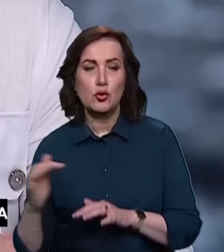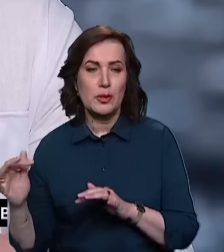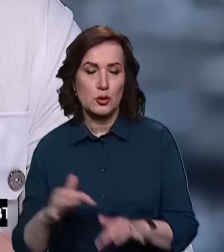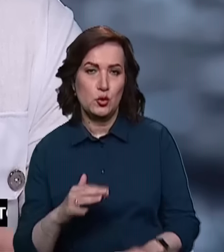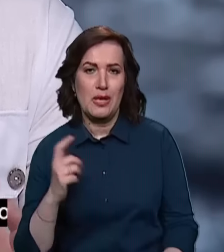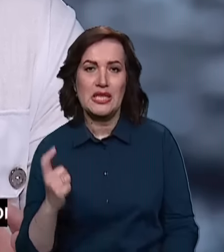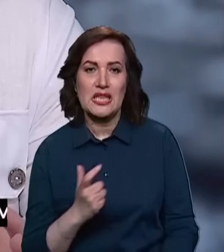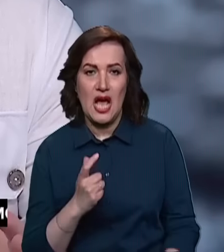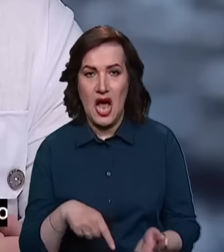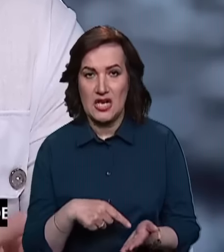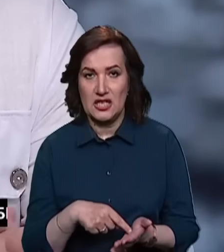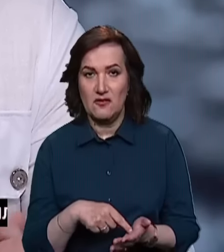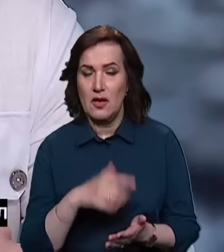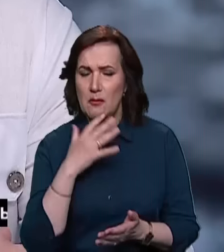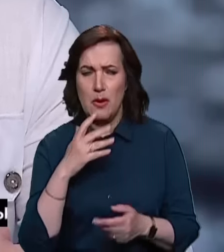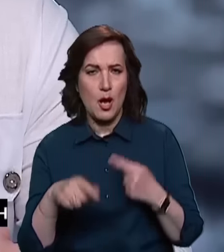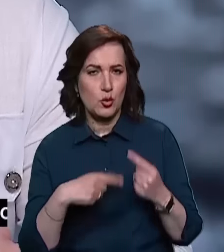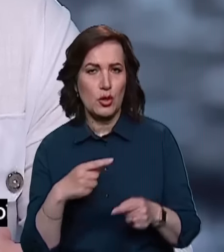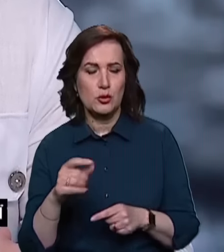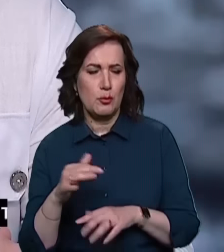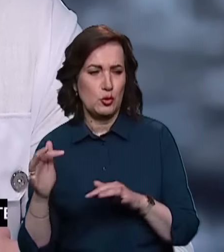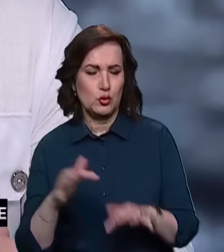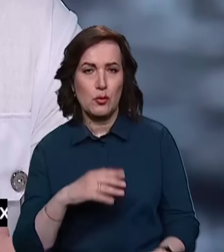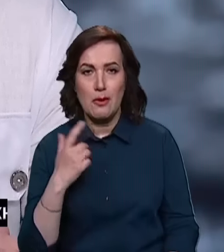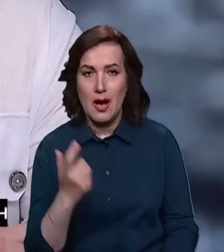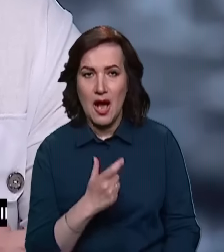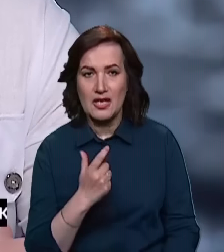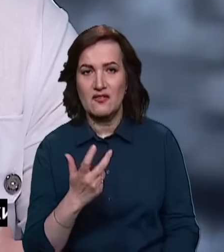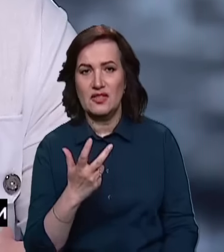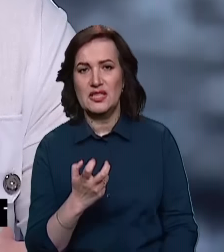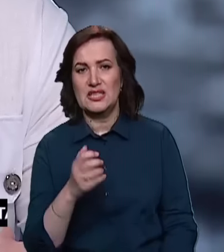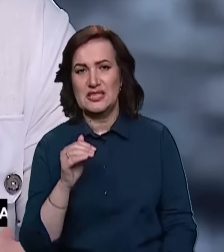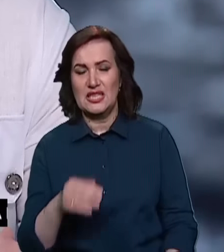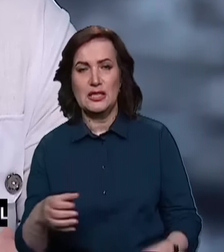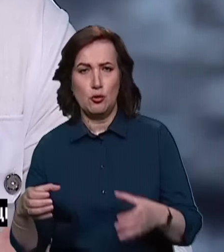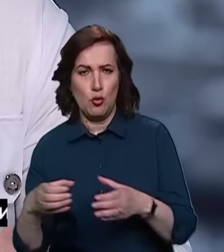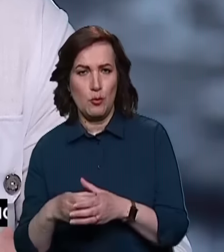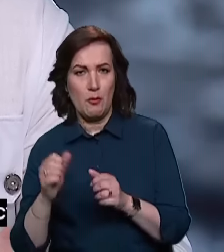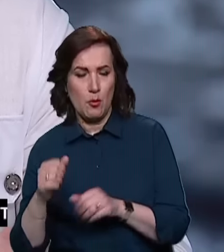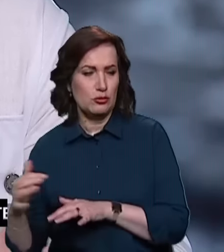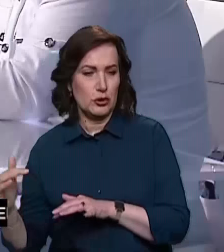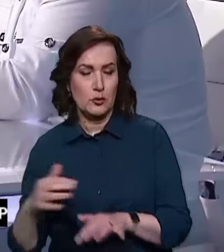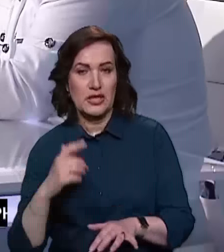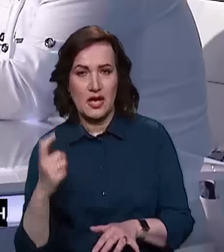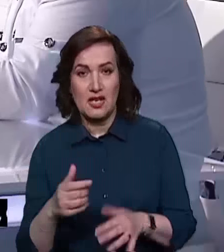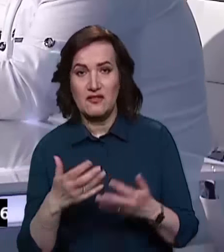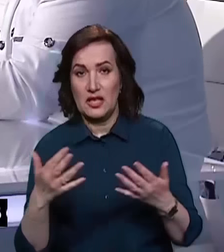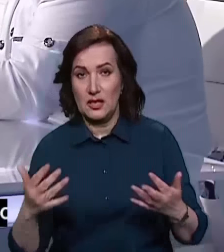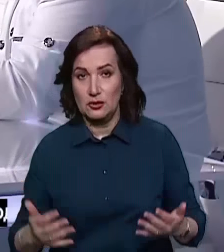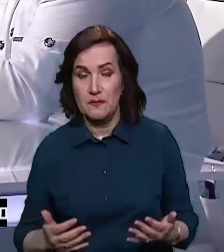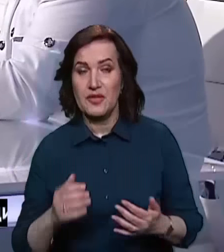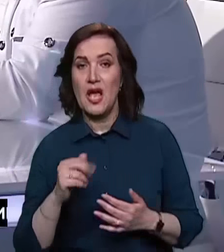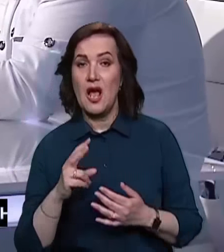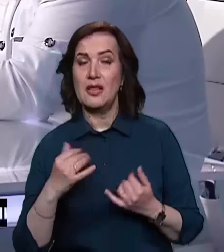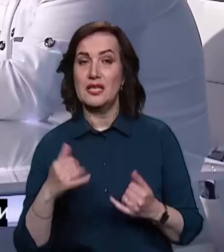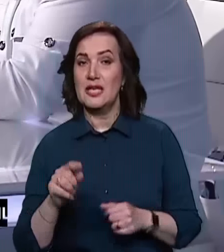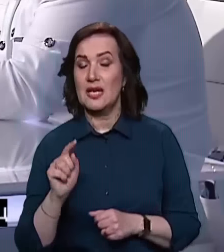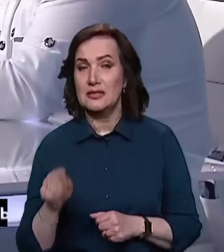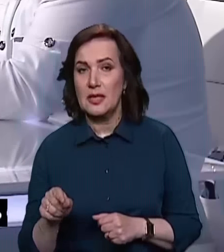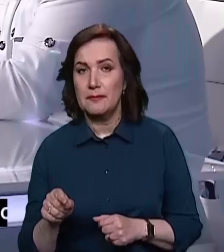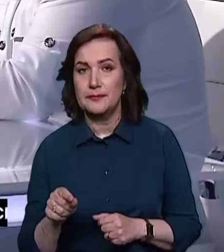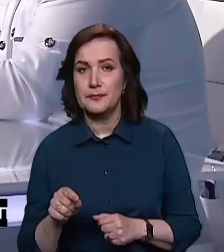наступати на Харків. Ну, багато казали про штурм Харкова, там 300 тисяч груповання, яке там може наступати на Харків і таке інше. Але зараз